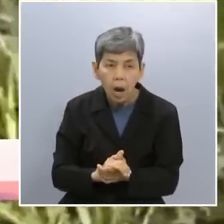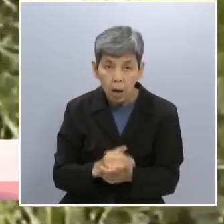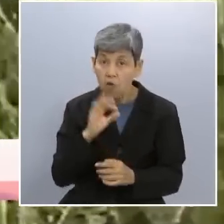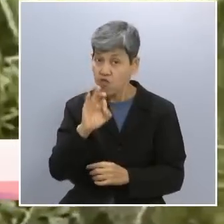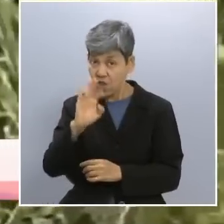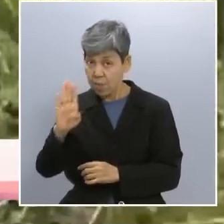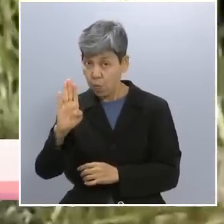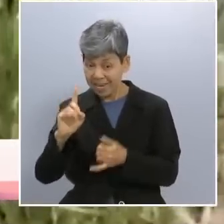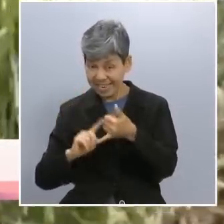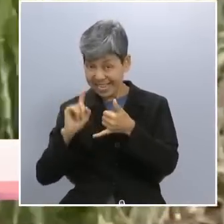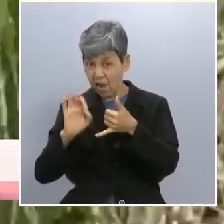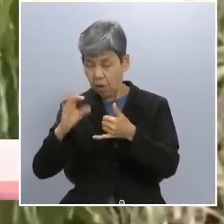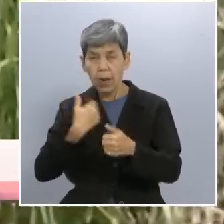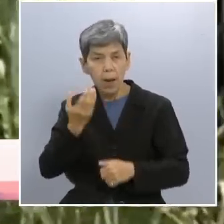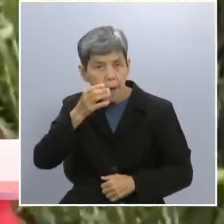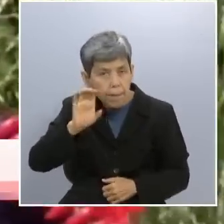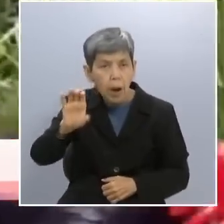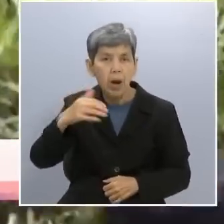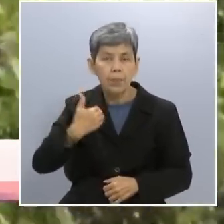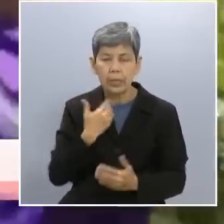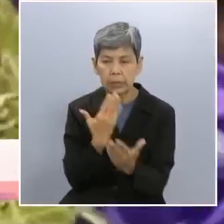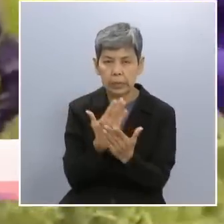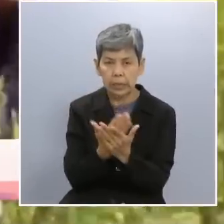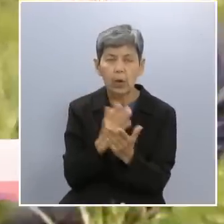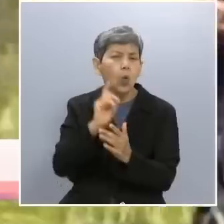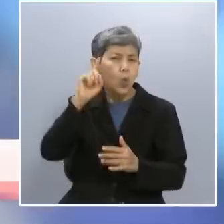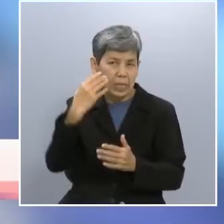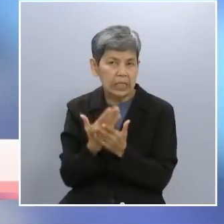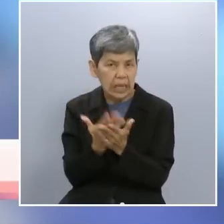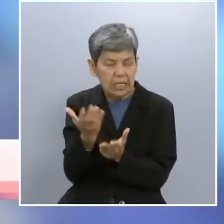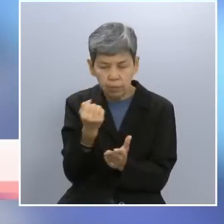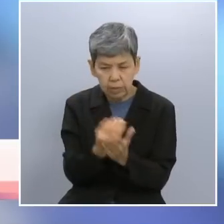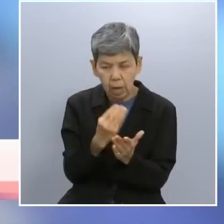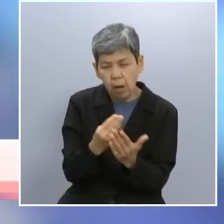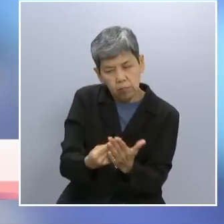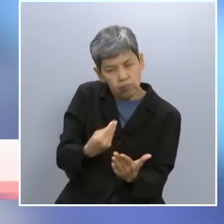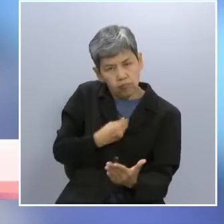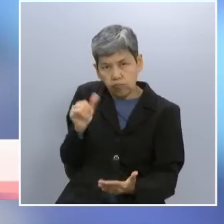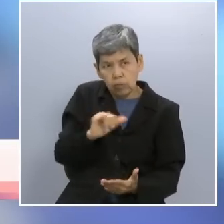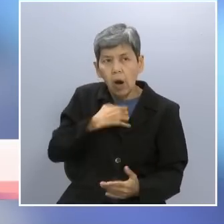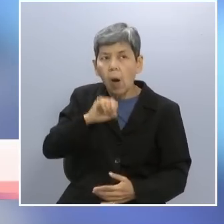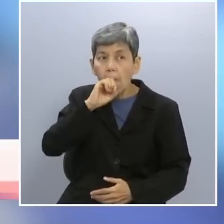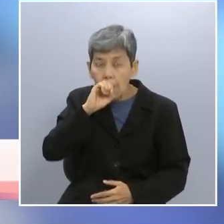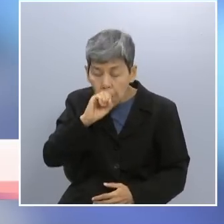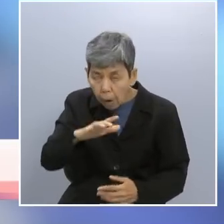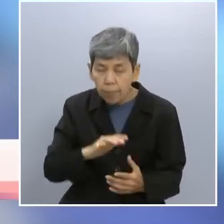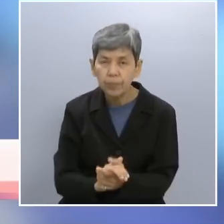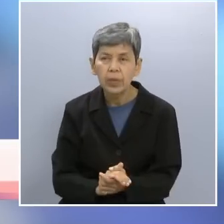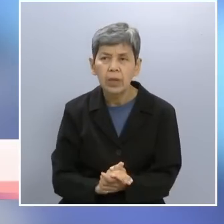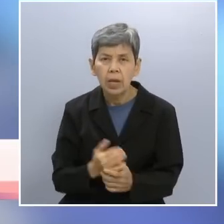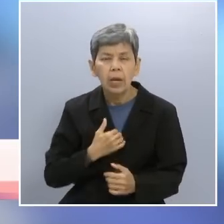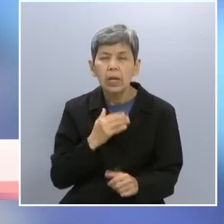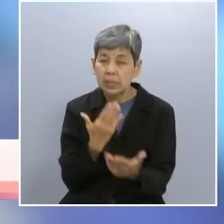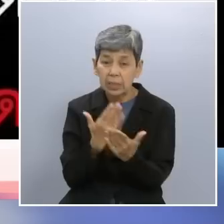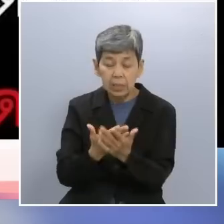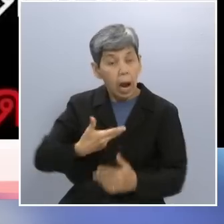ของผู้ตายเนี่ยได้มีการโพสต์ถึงการกู้ยืมเงินของหญิงคนนึงนะฮะที่ไม่ยอมคืนเงินระบุไว้บอกว่าคิดถึงเวลาเอ